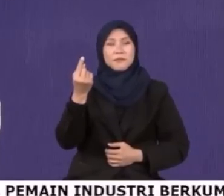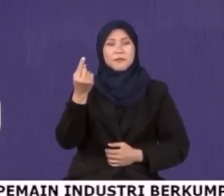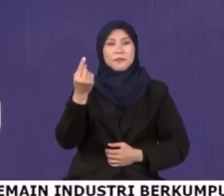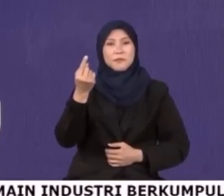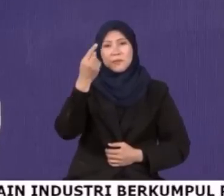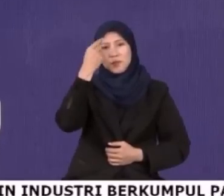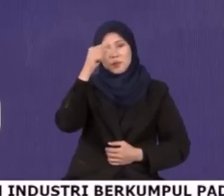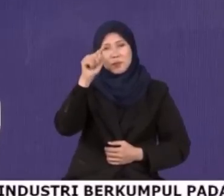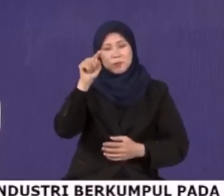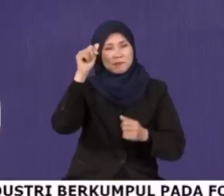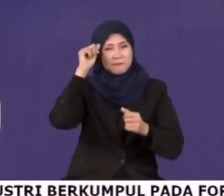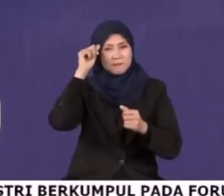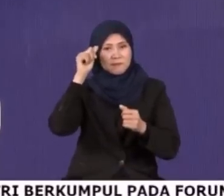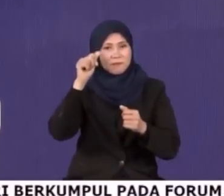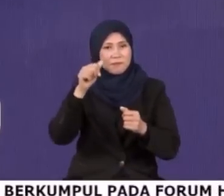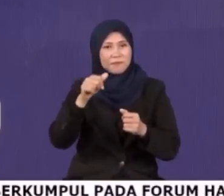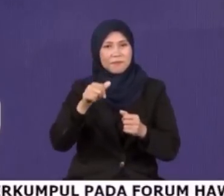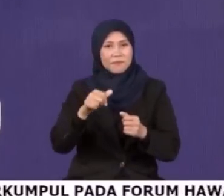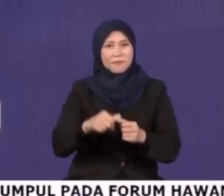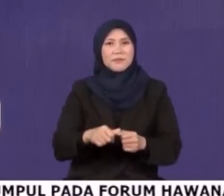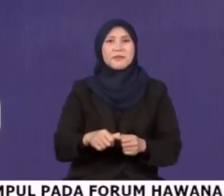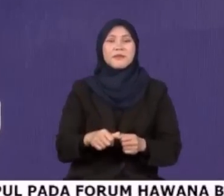be reminder